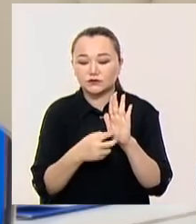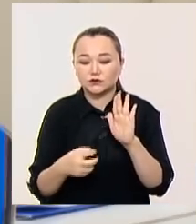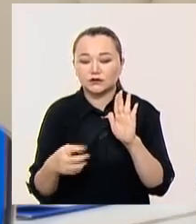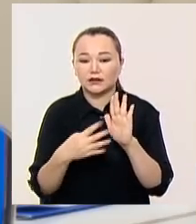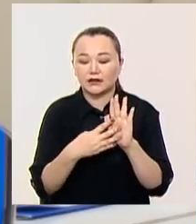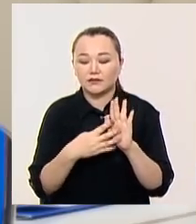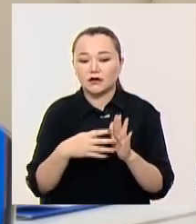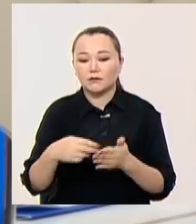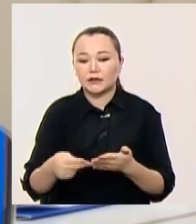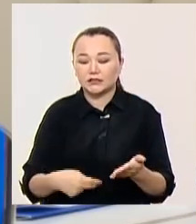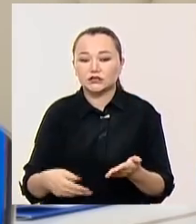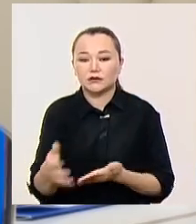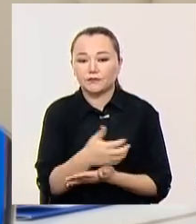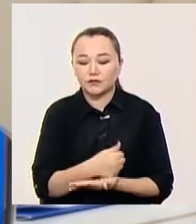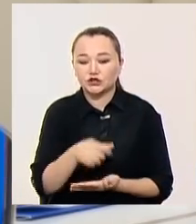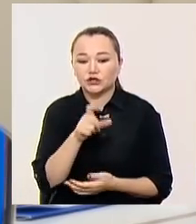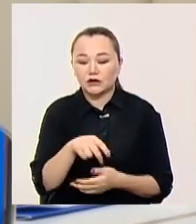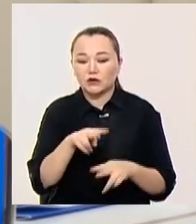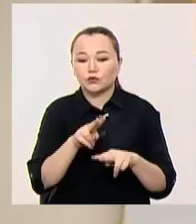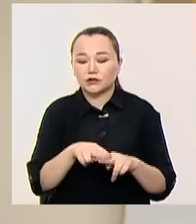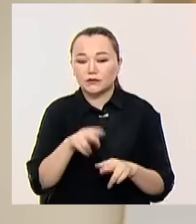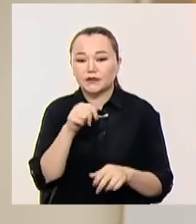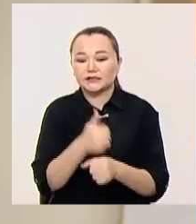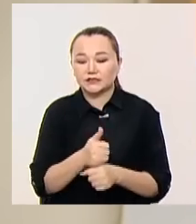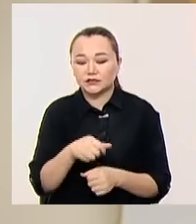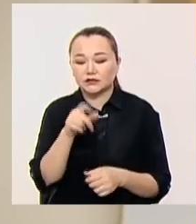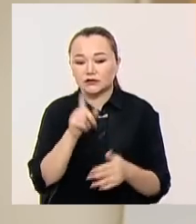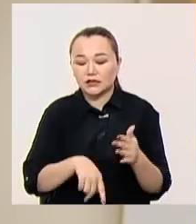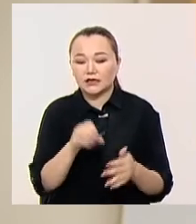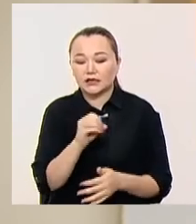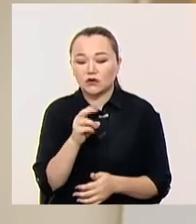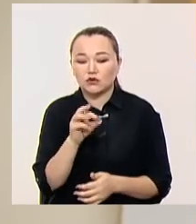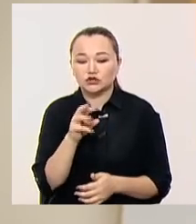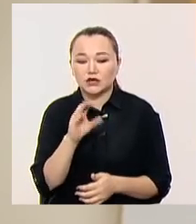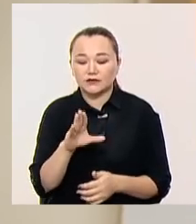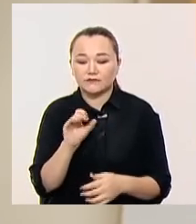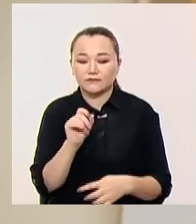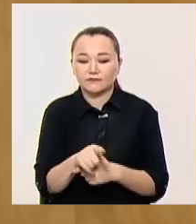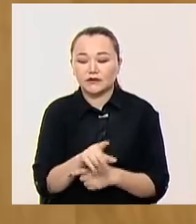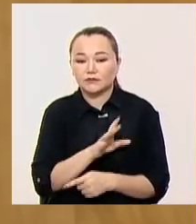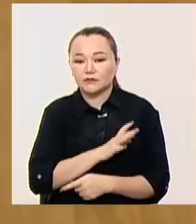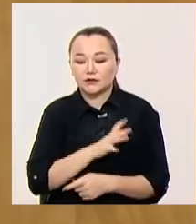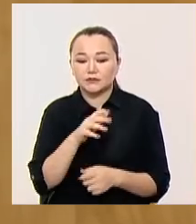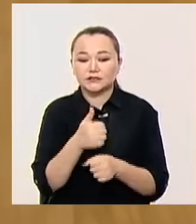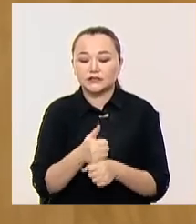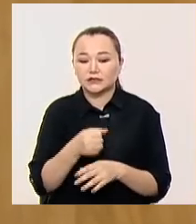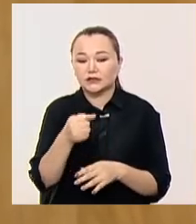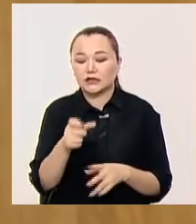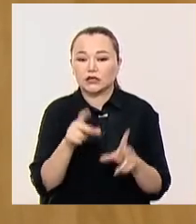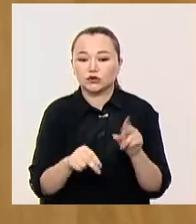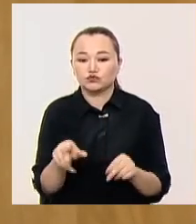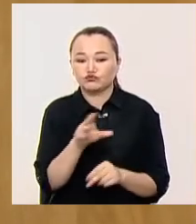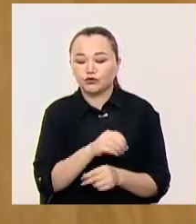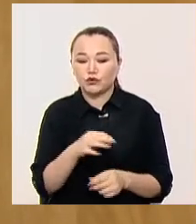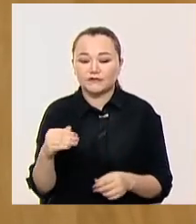399809 қол жиналған. Кандидат куәлігі президенттің сенімді өкілі Ерлан Қошановқа табысталды. Президентке үміткерлерді ресми